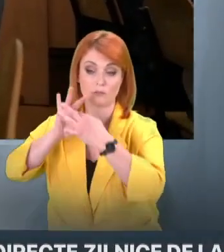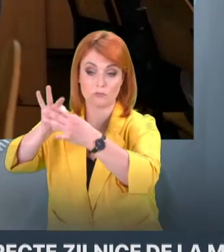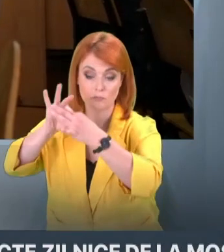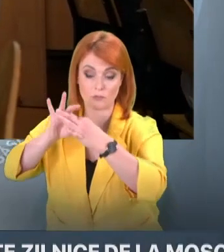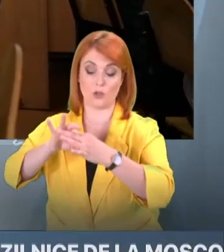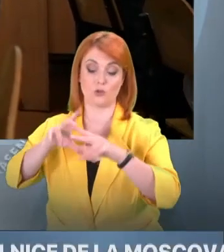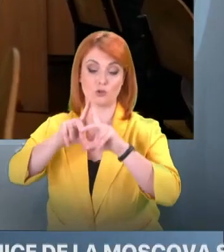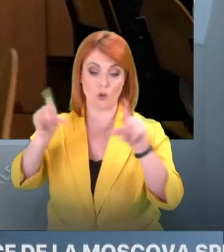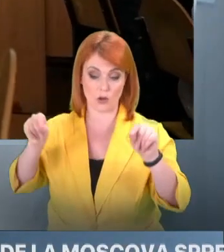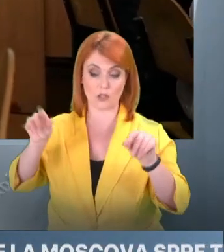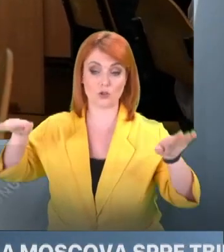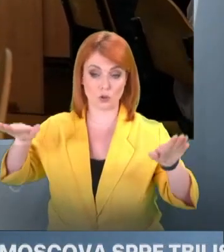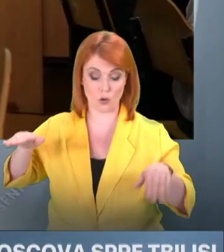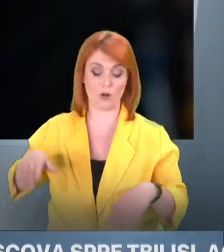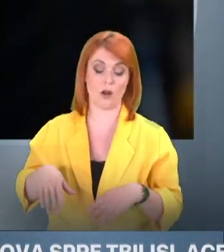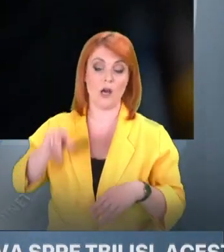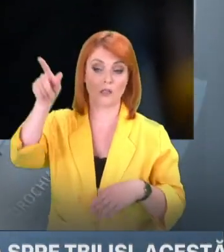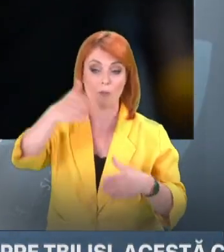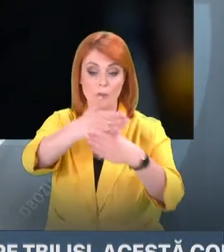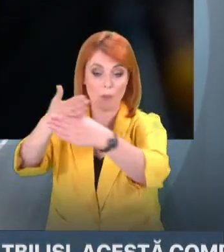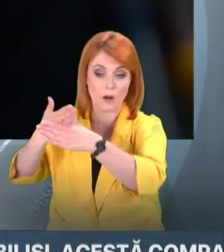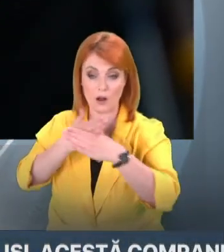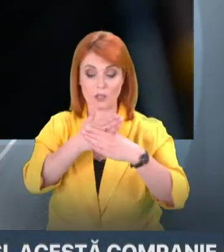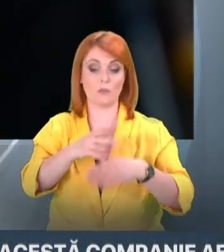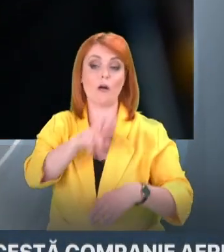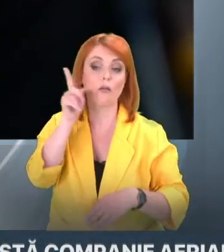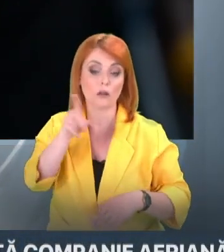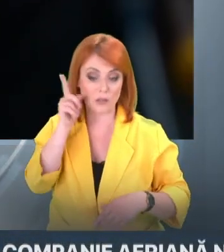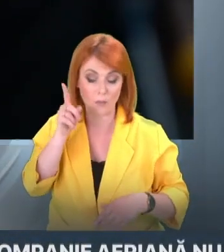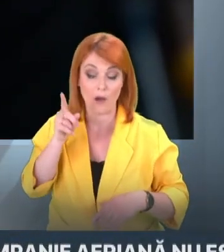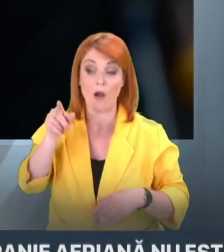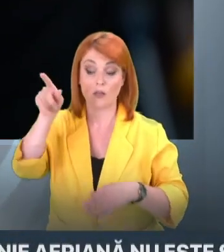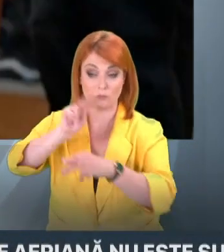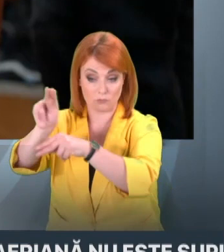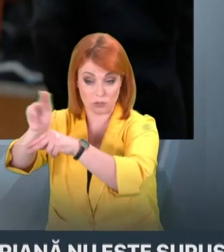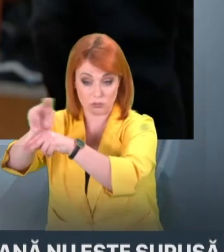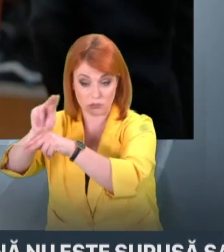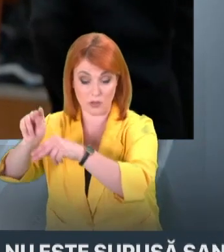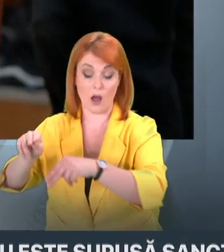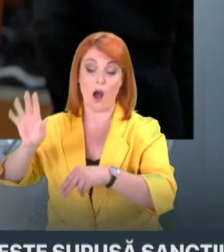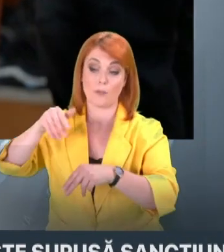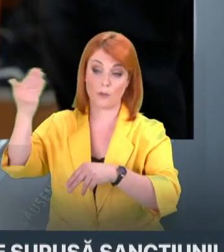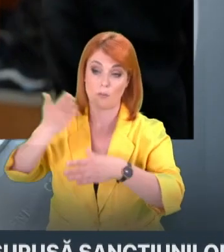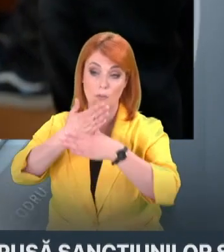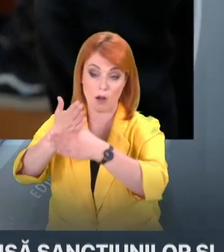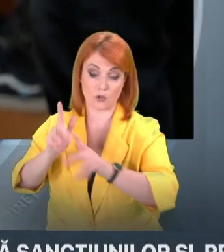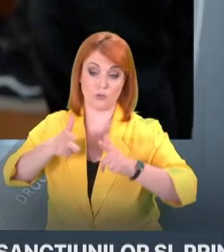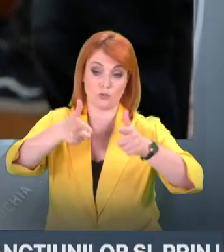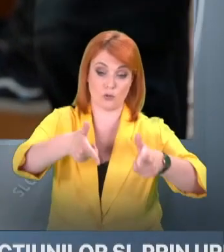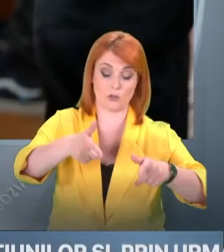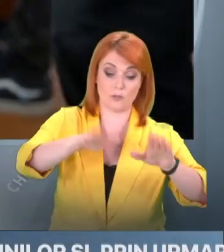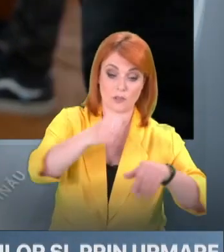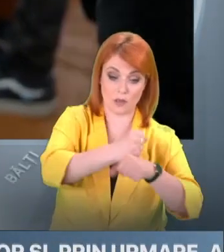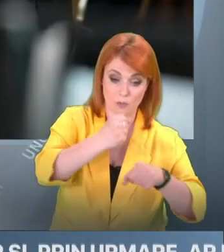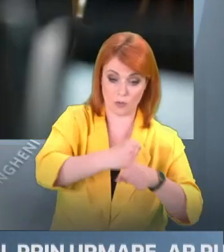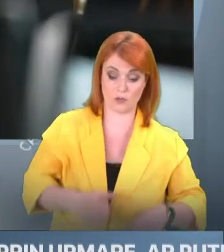din grupuri mai defavorizate în a se angaja pe piața muncii sau a dobândi anumite competențe pentru a fi